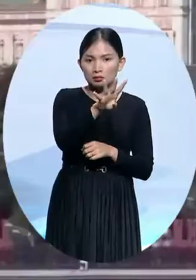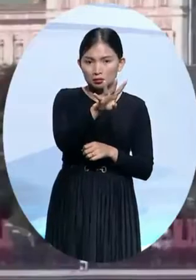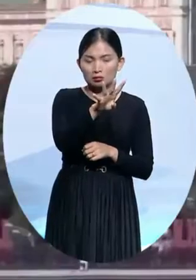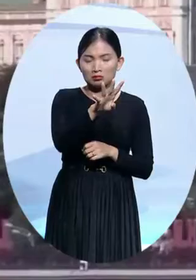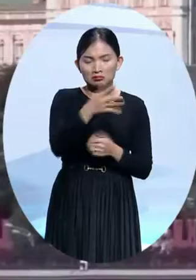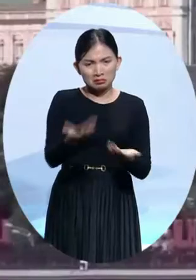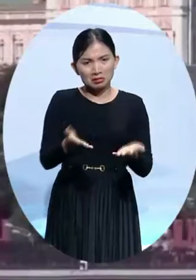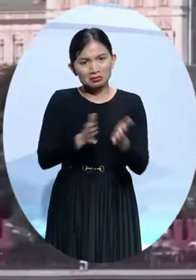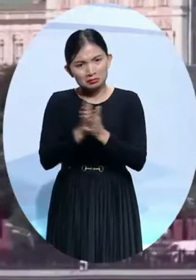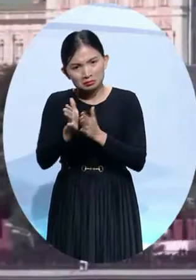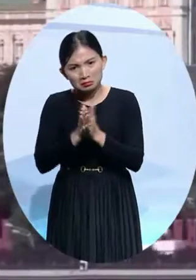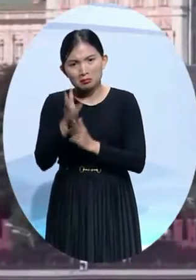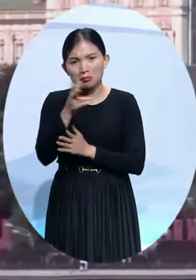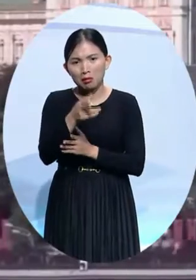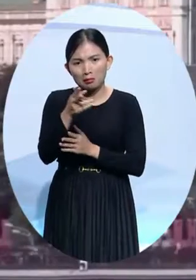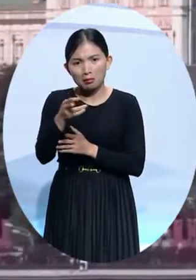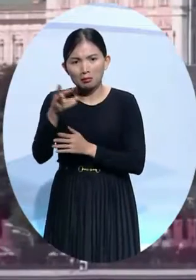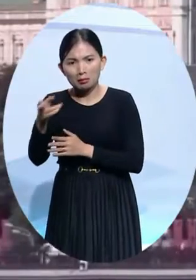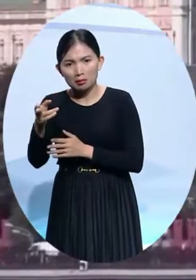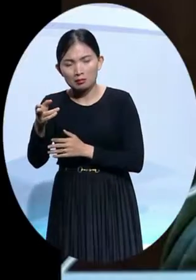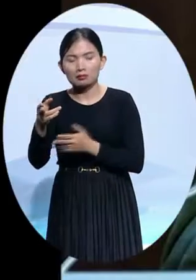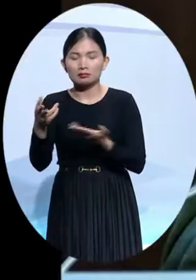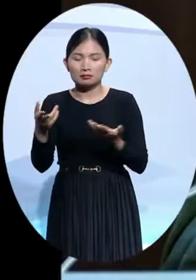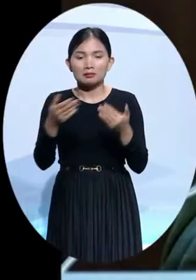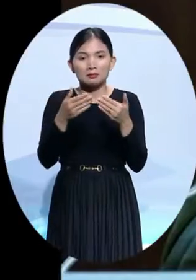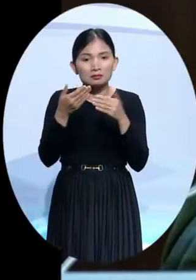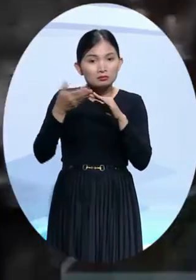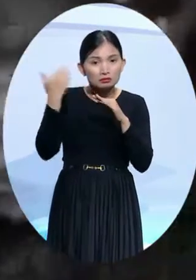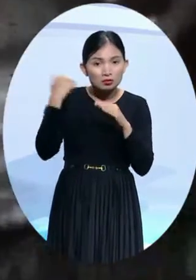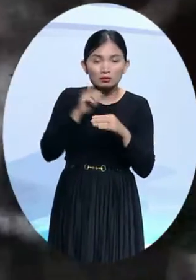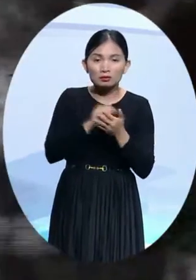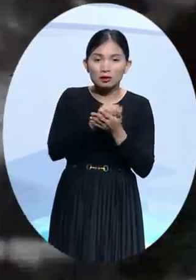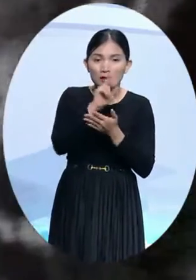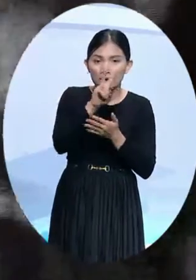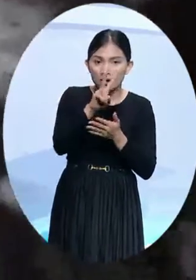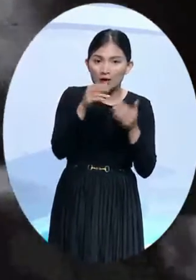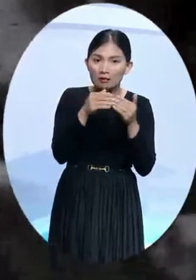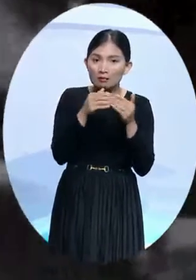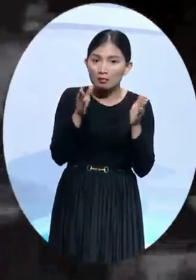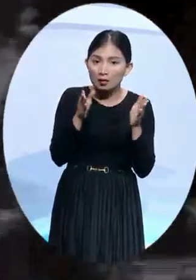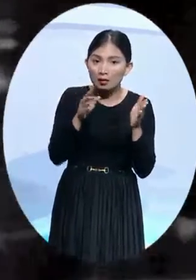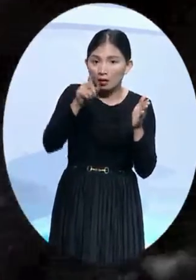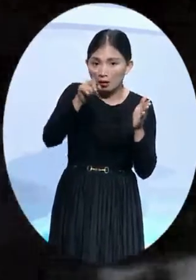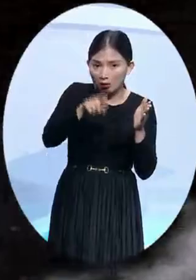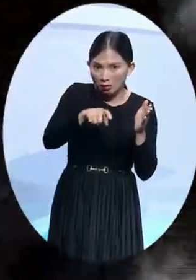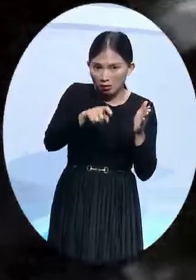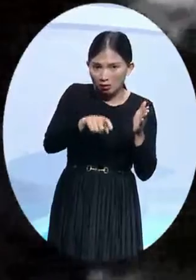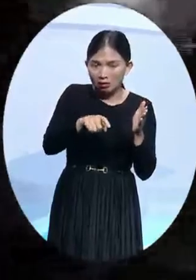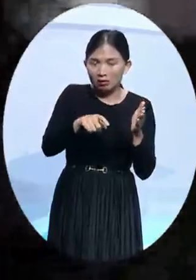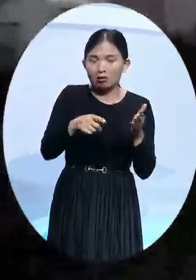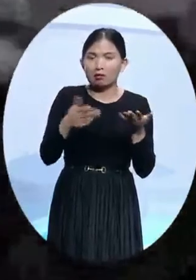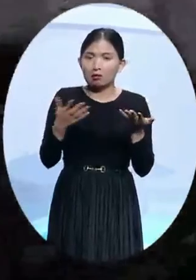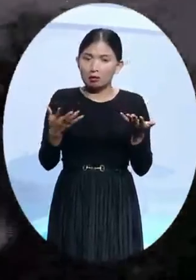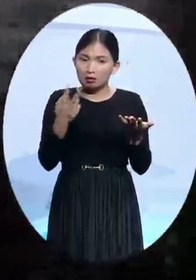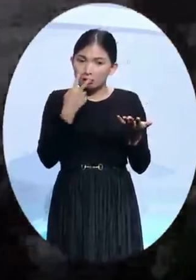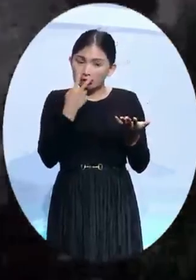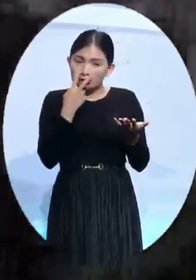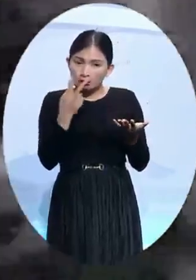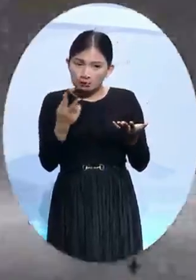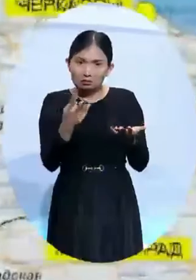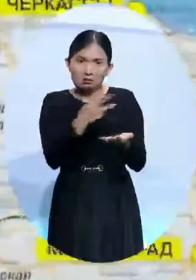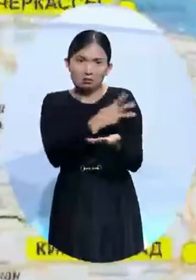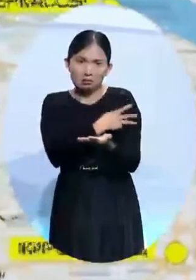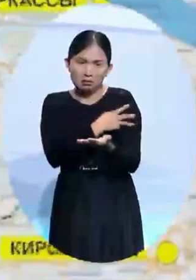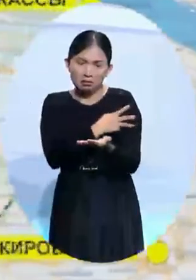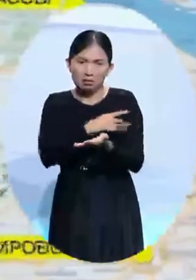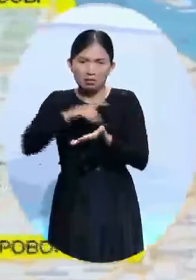chiến dịch quân sự tại Ukraine vào tháng 2 vừa qua. Ngày 26 tháng 7, Bộ Quốc phòng Nga thông báo đã tiêu diệt trên 40 lính đánh thuê nước ngoài tại vùng